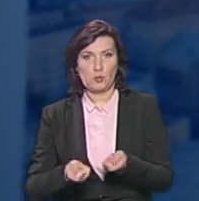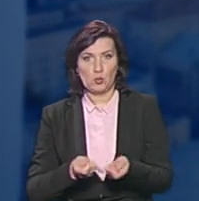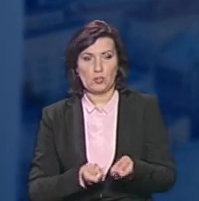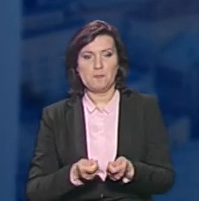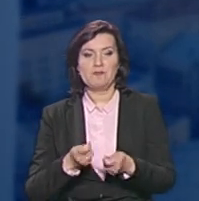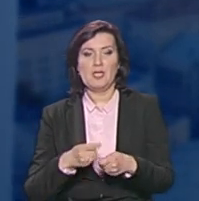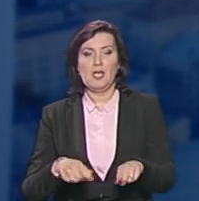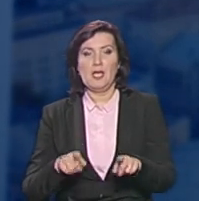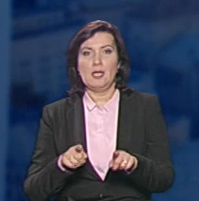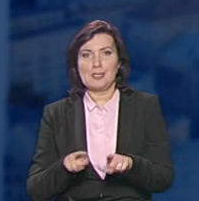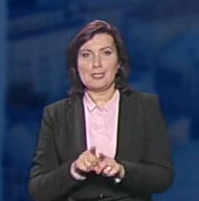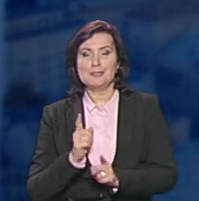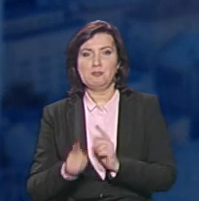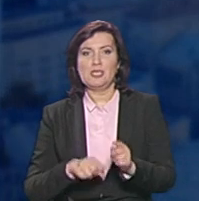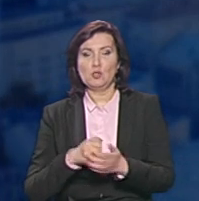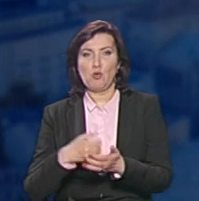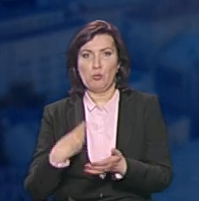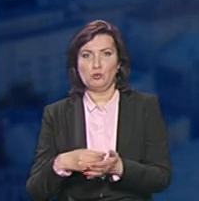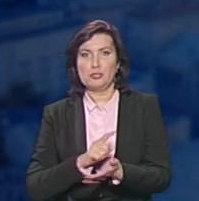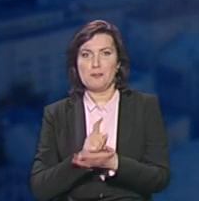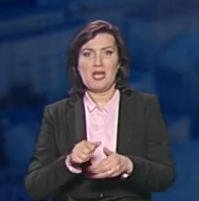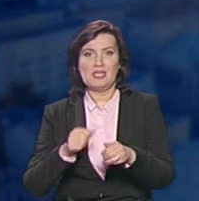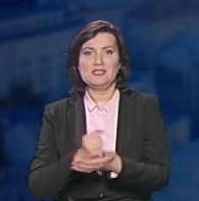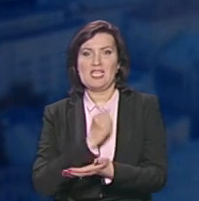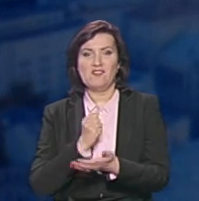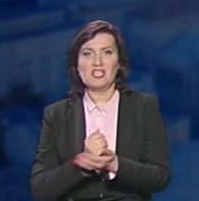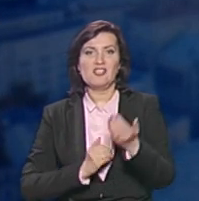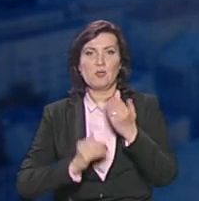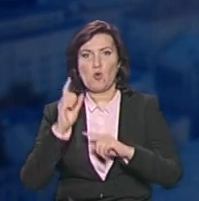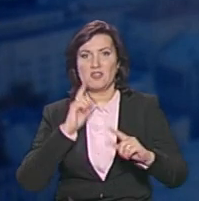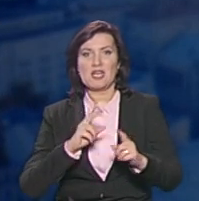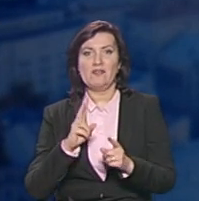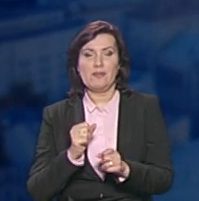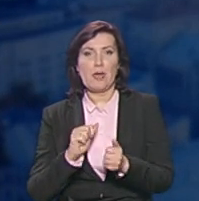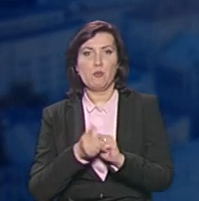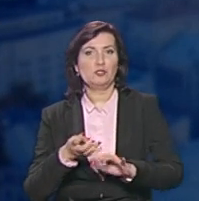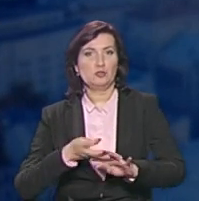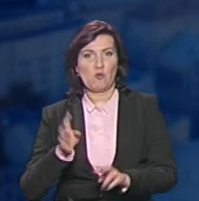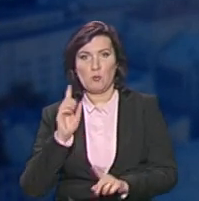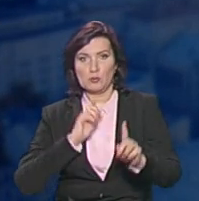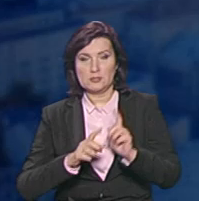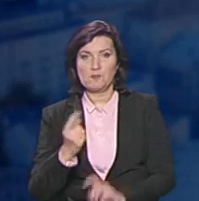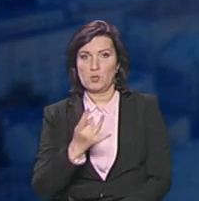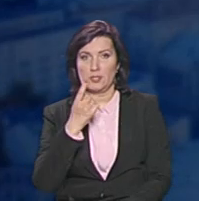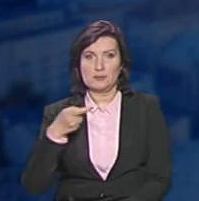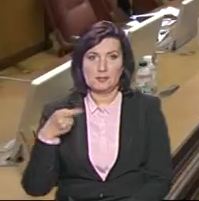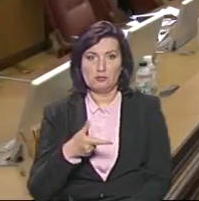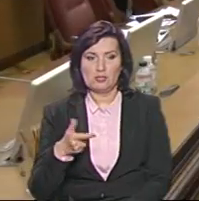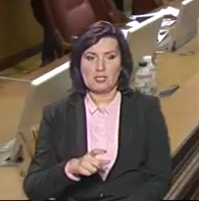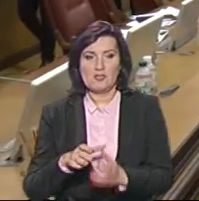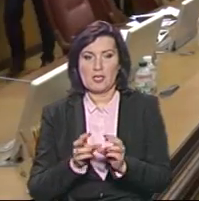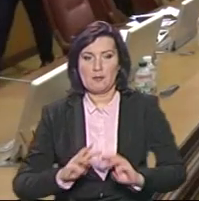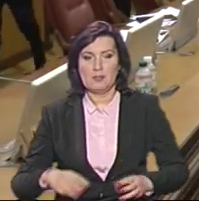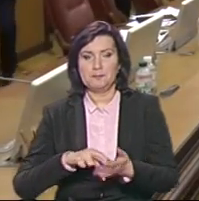Тепер такі зміни до бюджету має затвердити Верховна Рада на позачерговому засіданні. Також один раз по 1000 гривень Кабмін